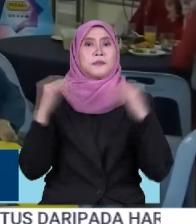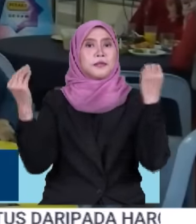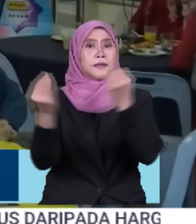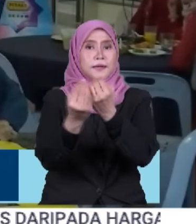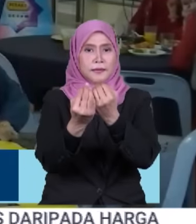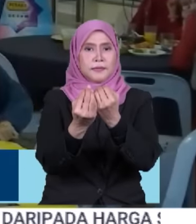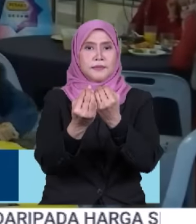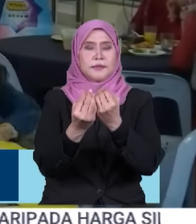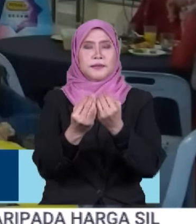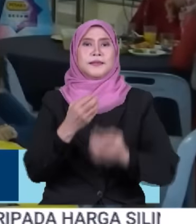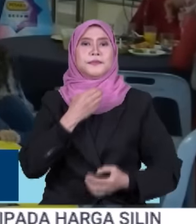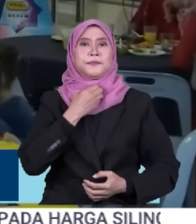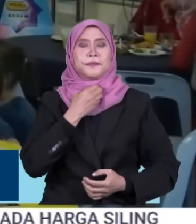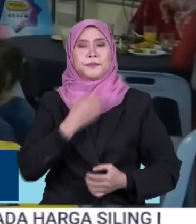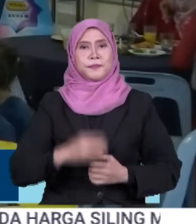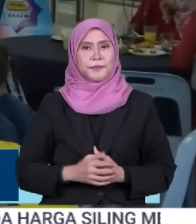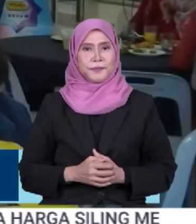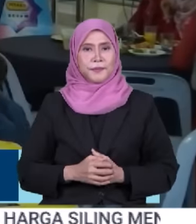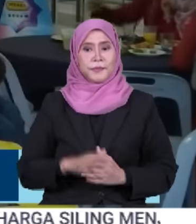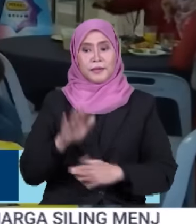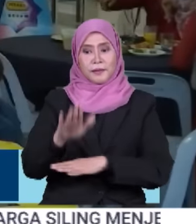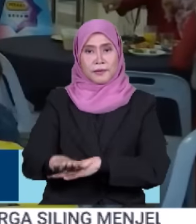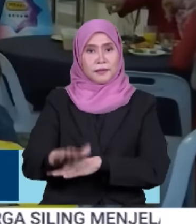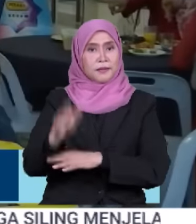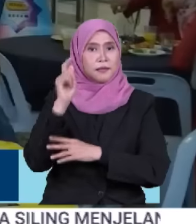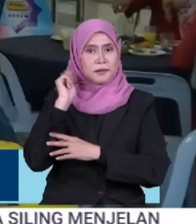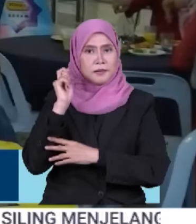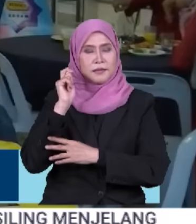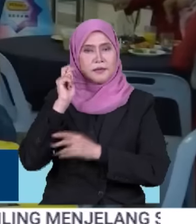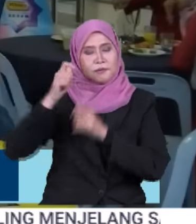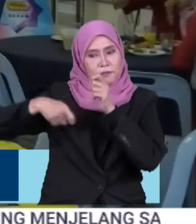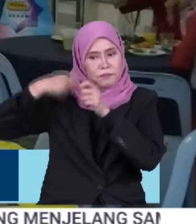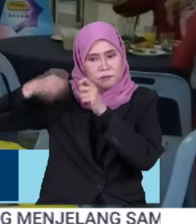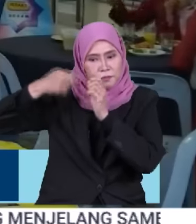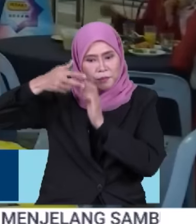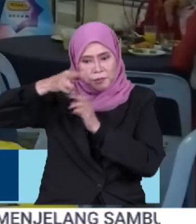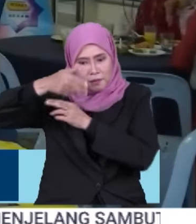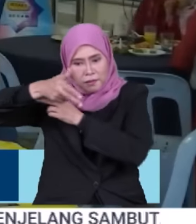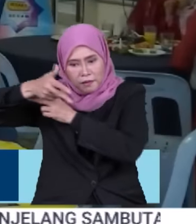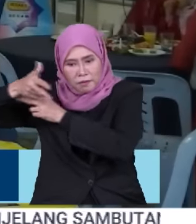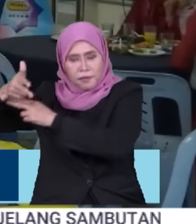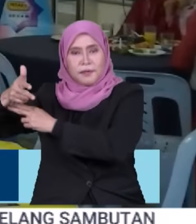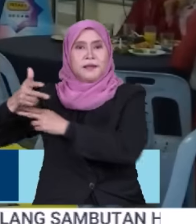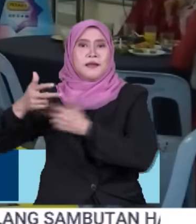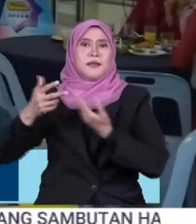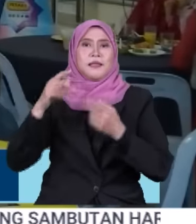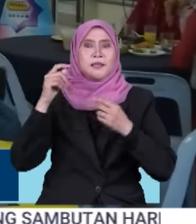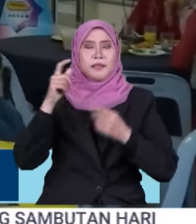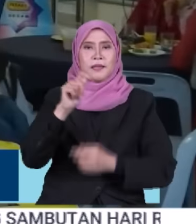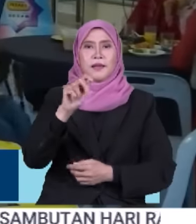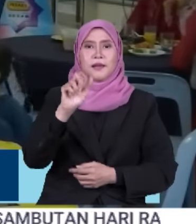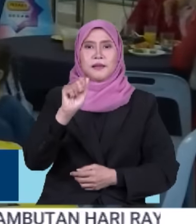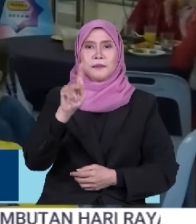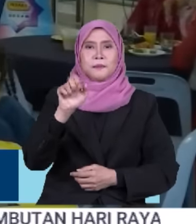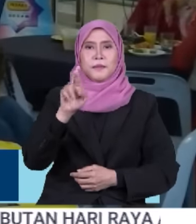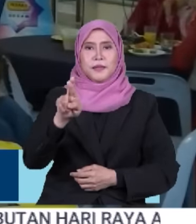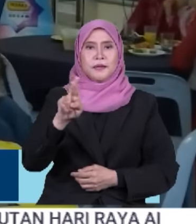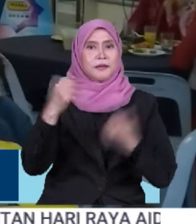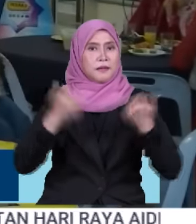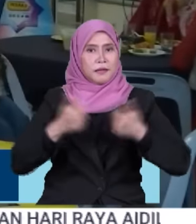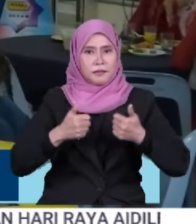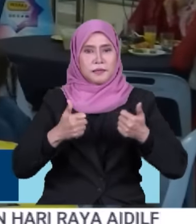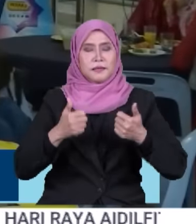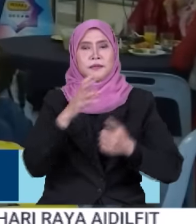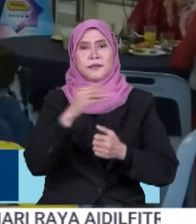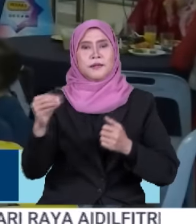masyarakat sekitar Ipoh. Petang tadi turut berlangsung sesi rakaman takbir raya melibatkan kaki tangan RTM Perak dan telah